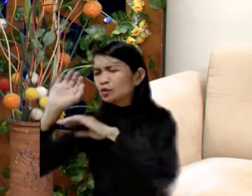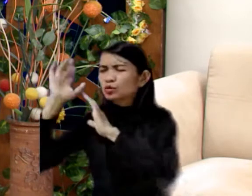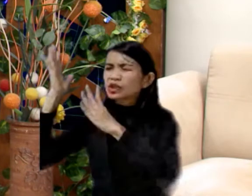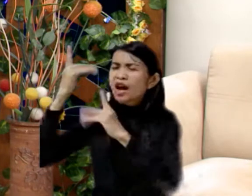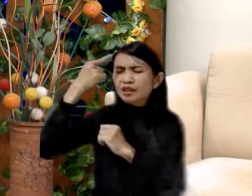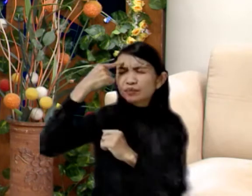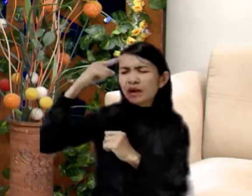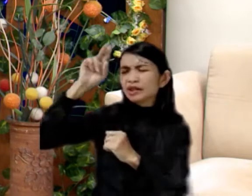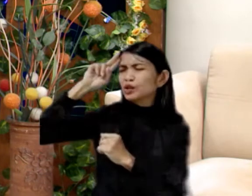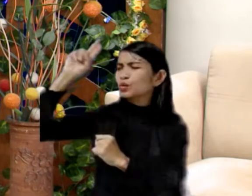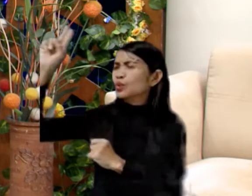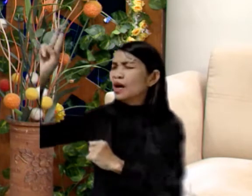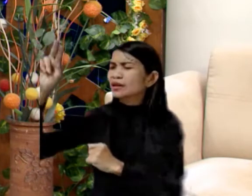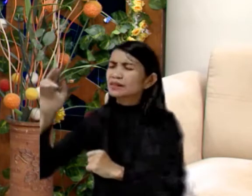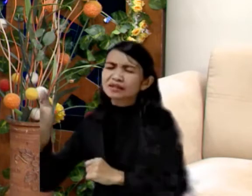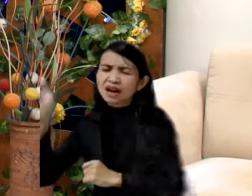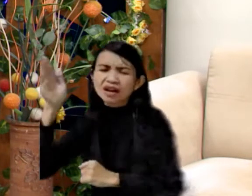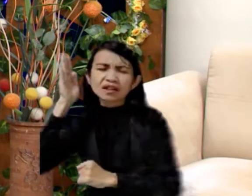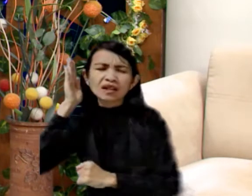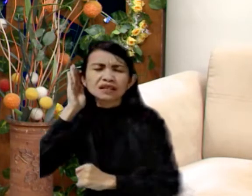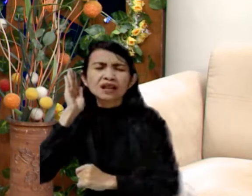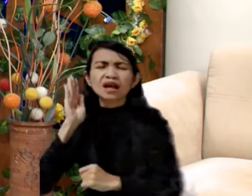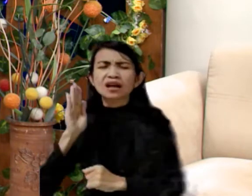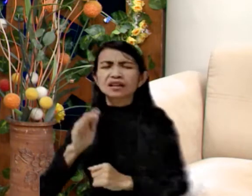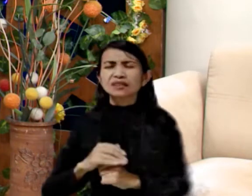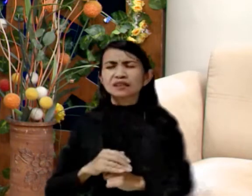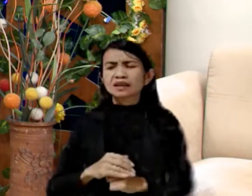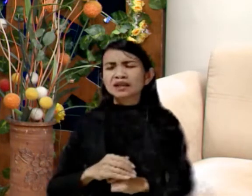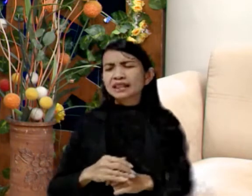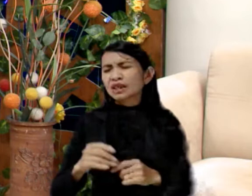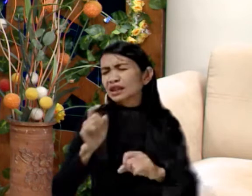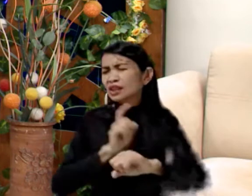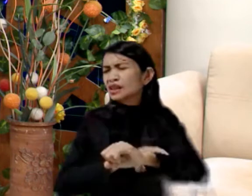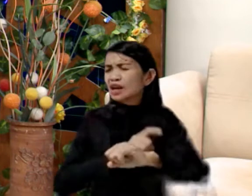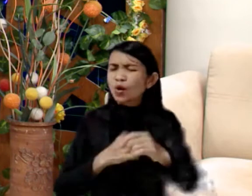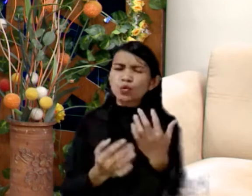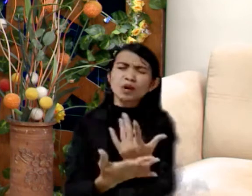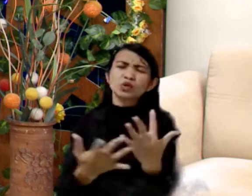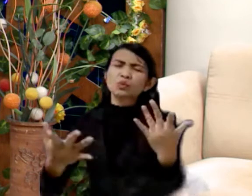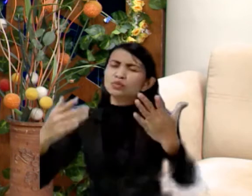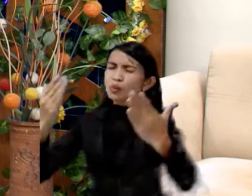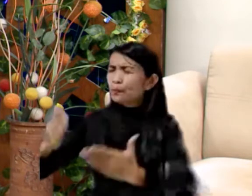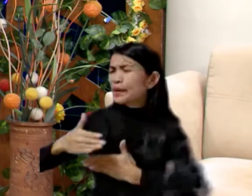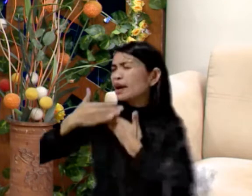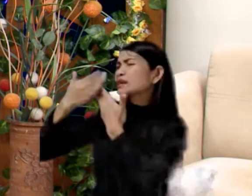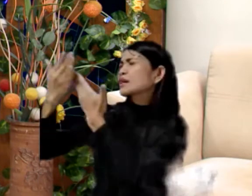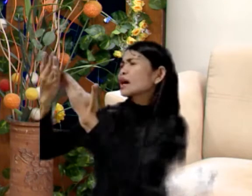Dengarkanlah ya Tuhan, ketika umat-umat-Mu menaikkan ucapan syukur, pujian kepada